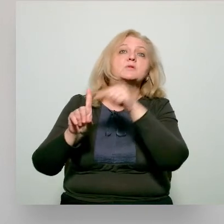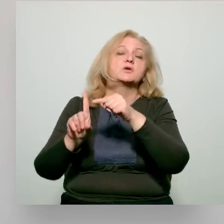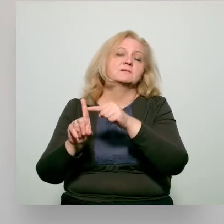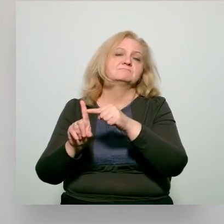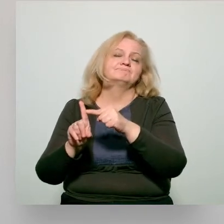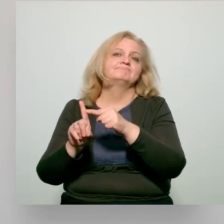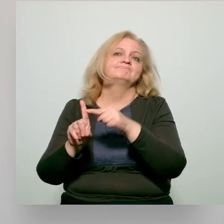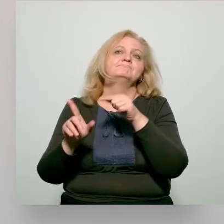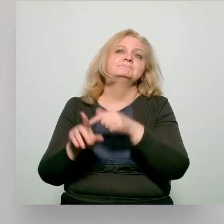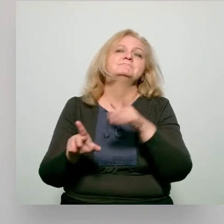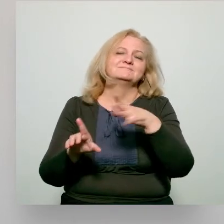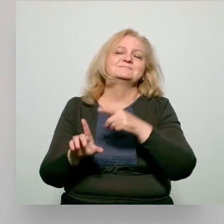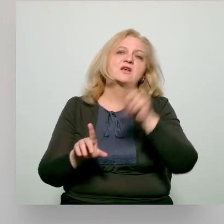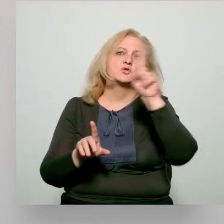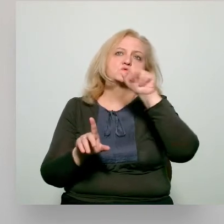z całym